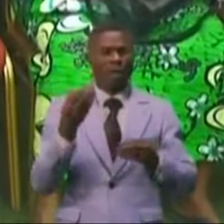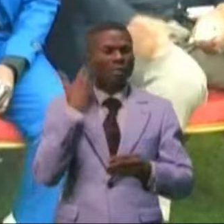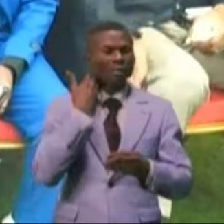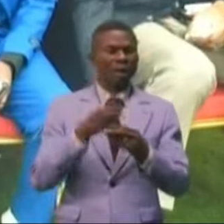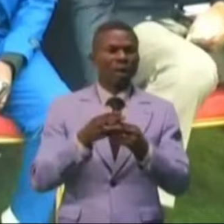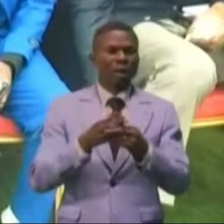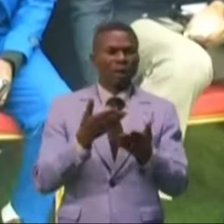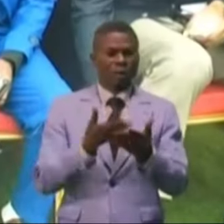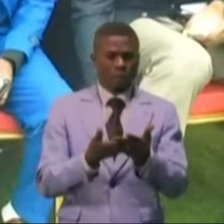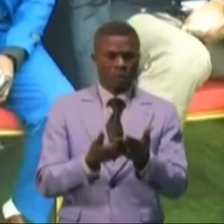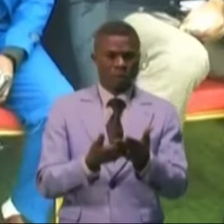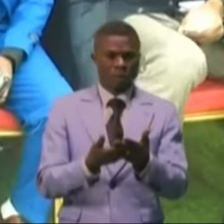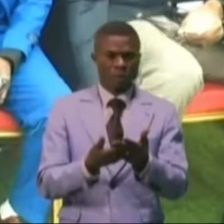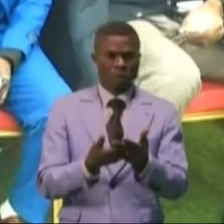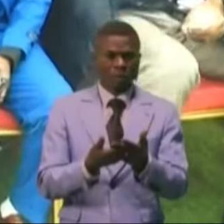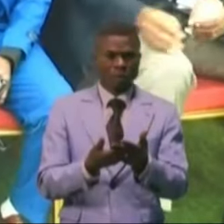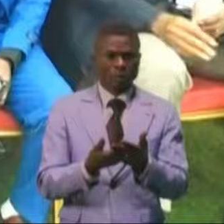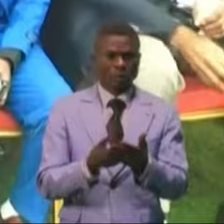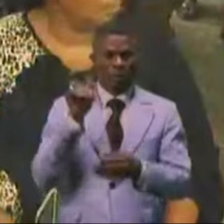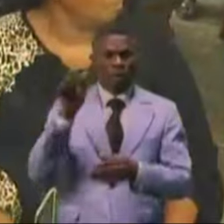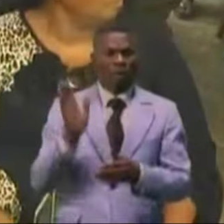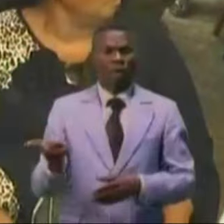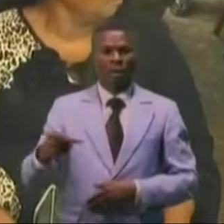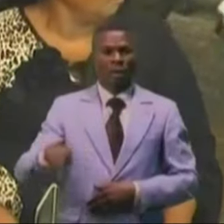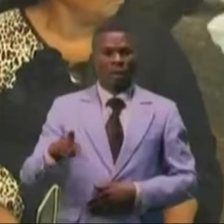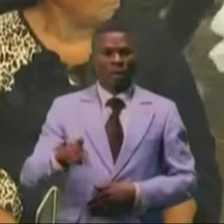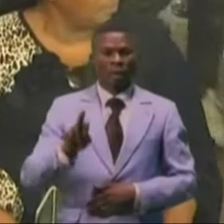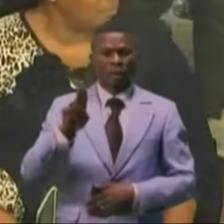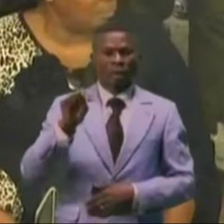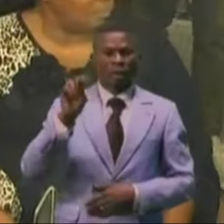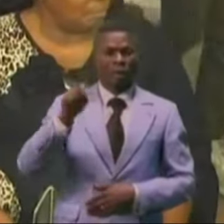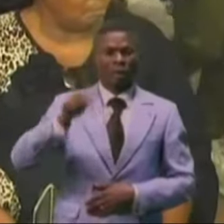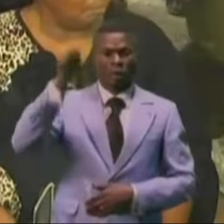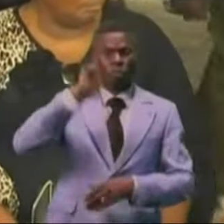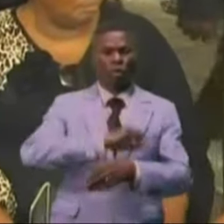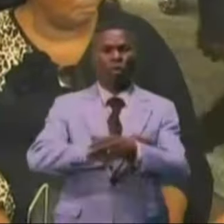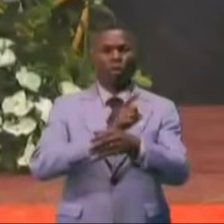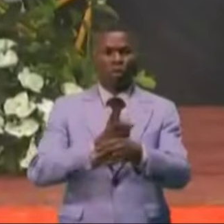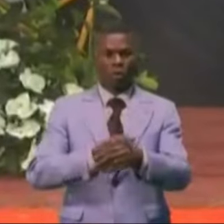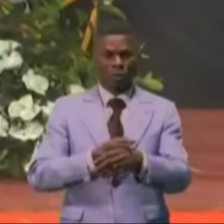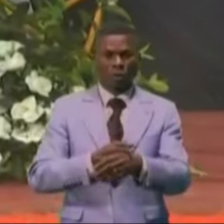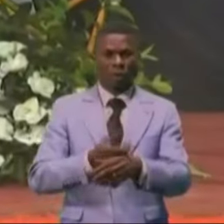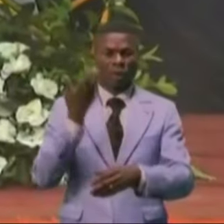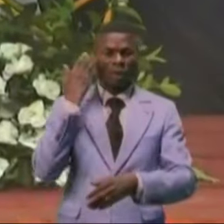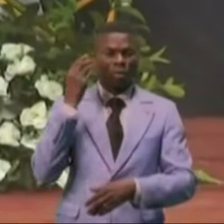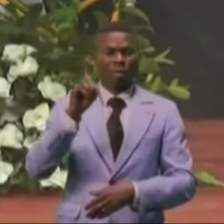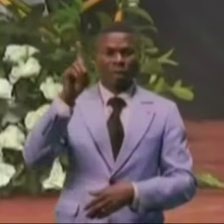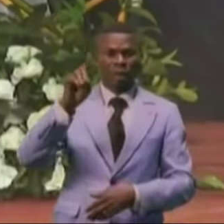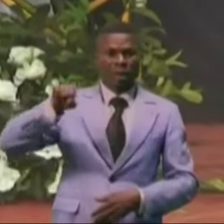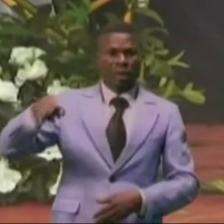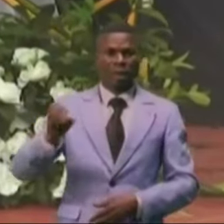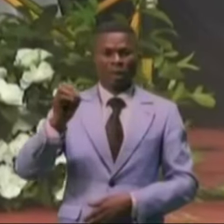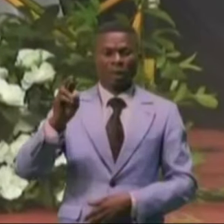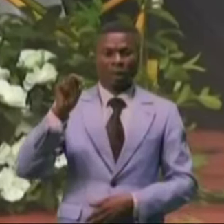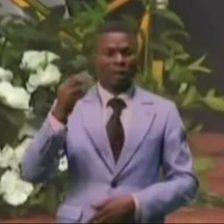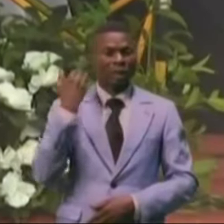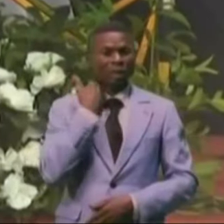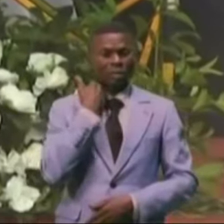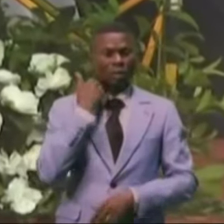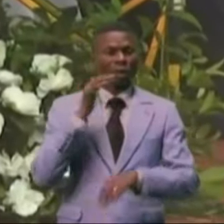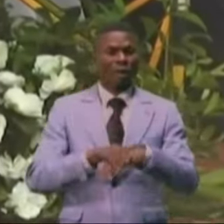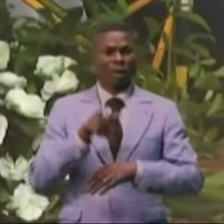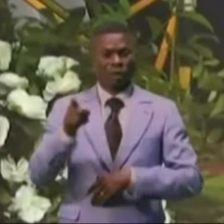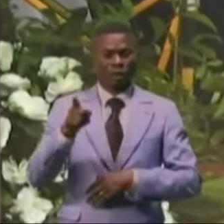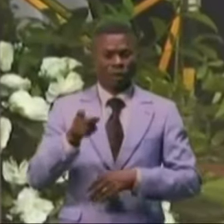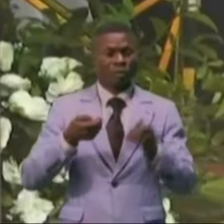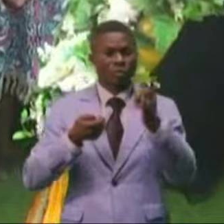maladie. Directeur provincial de la RTNC Nord-Ubangi, Jokoli Wanzenge Kosama, cette maladie assassine qui vous a